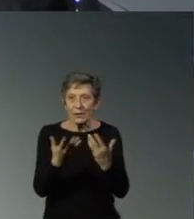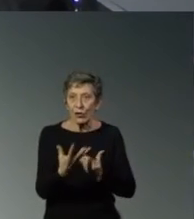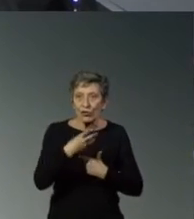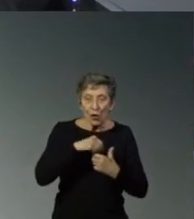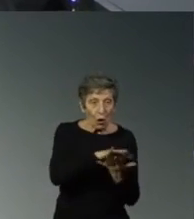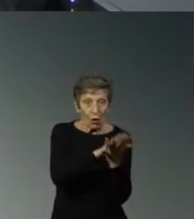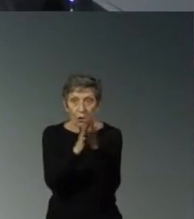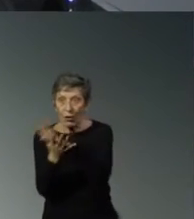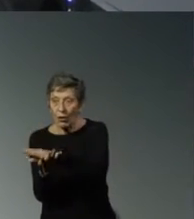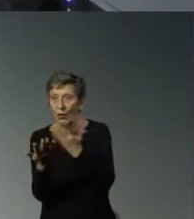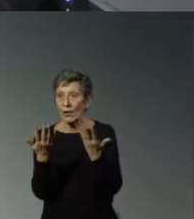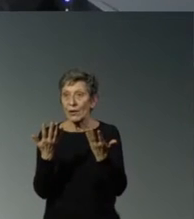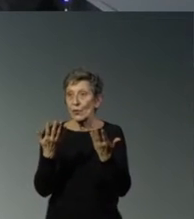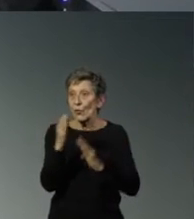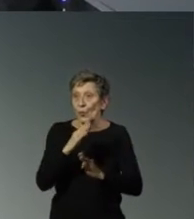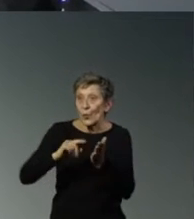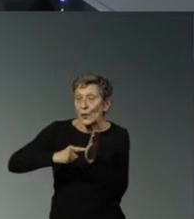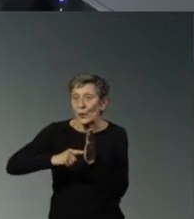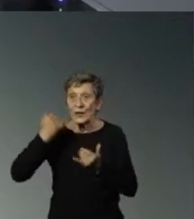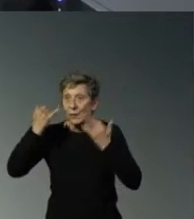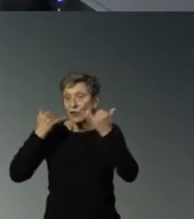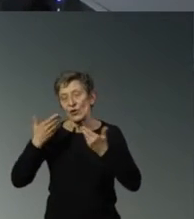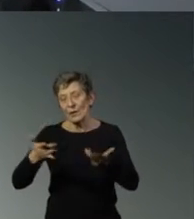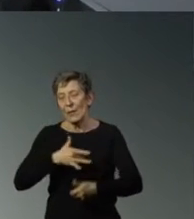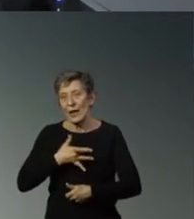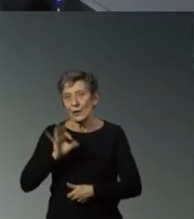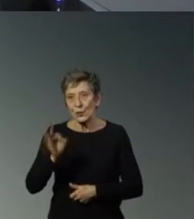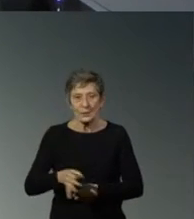lieu d'identité et d'imaginaire m'a pas mal intéressé, ouais.